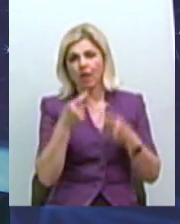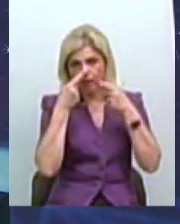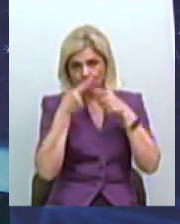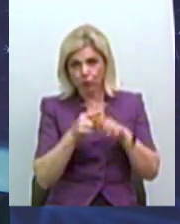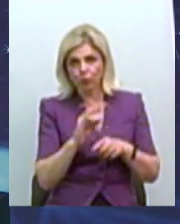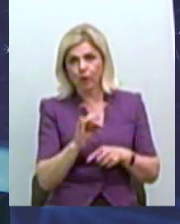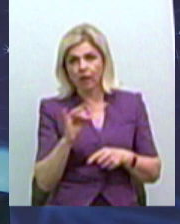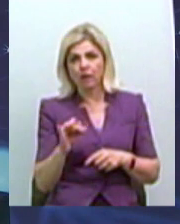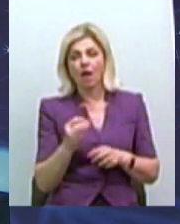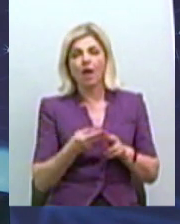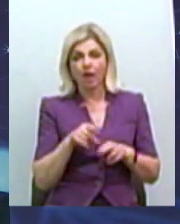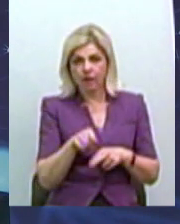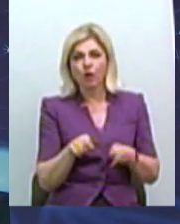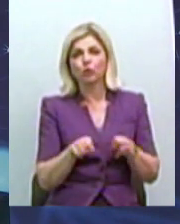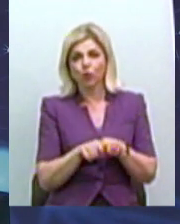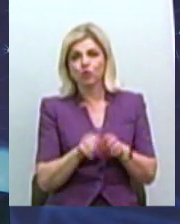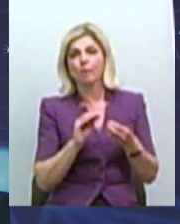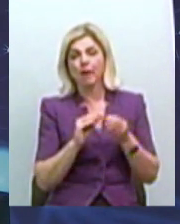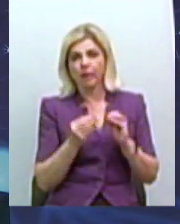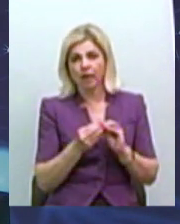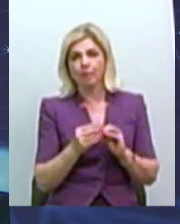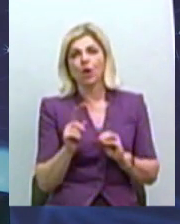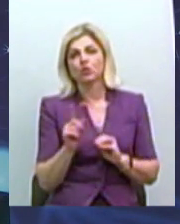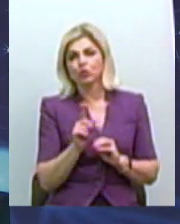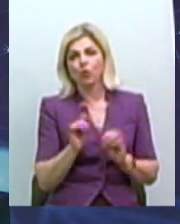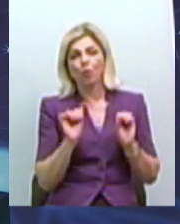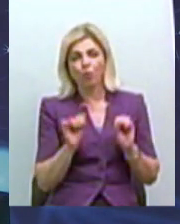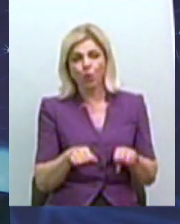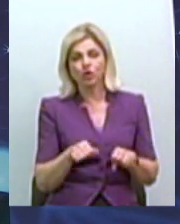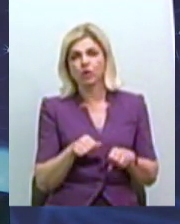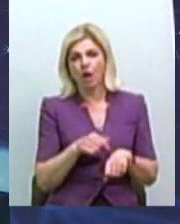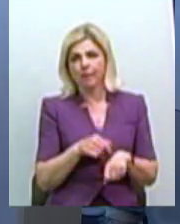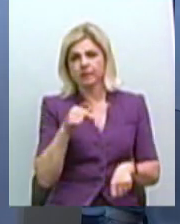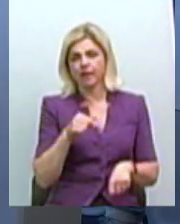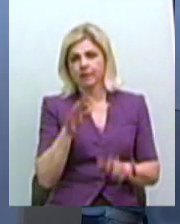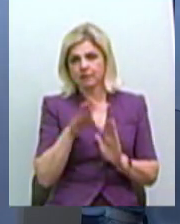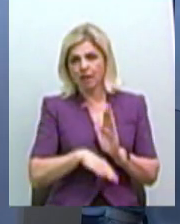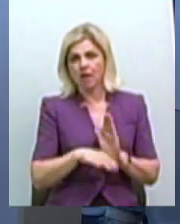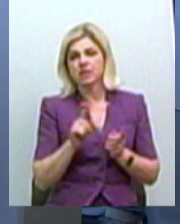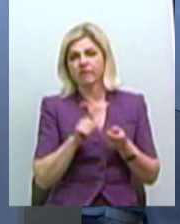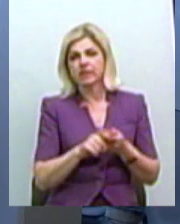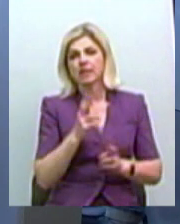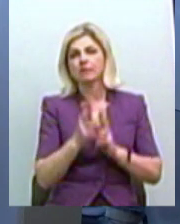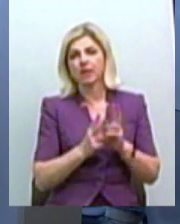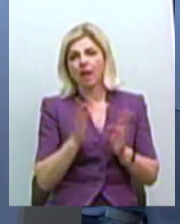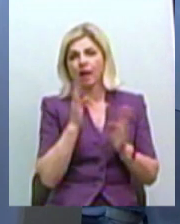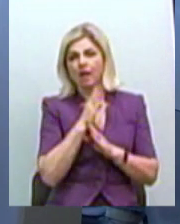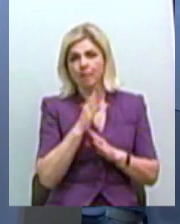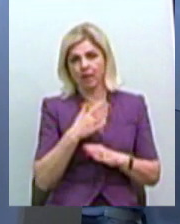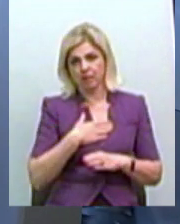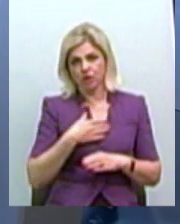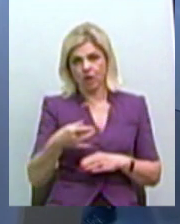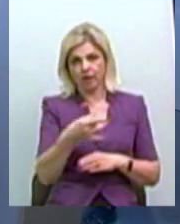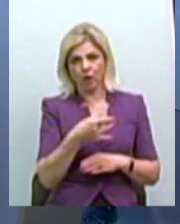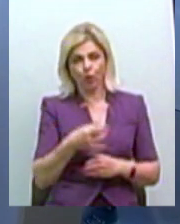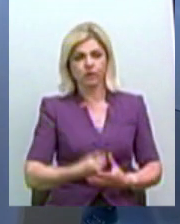которые... Да, то есть это тоже вот та проблема, которая может обостриться в связи с изменением климата в нашем регионе. Я сам хотел